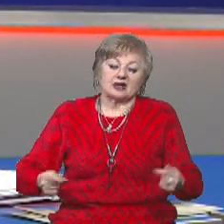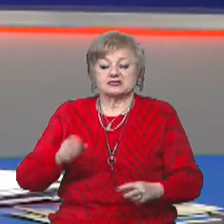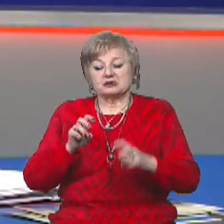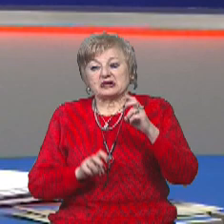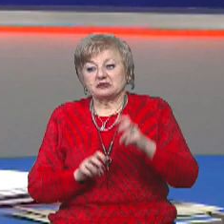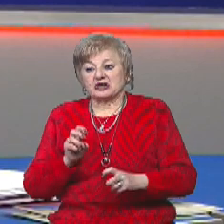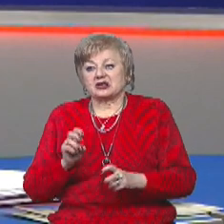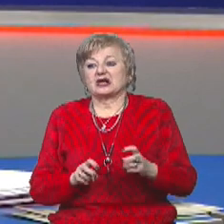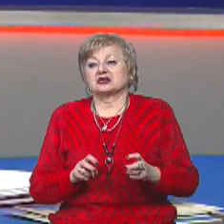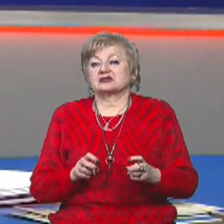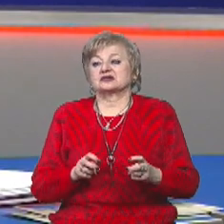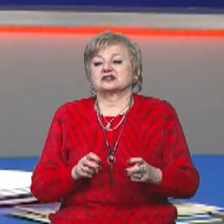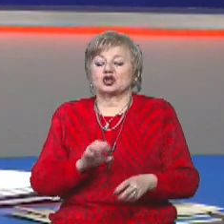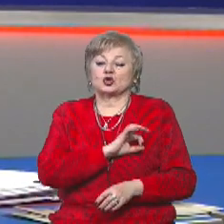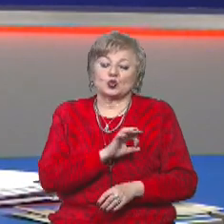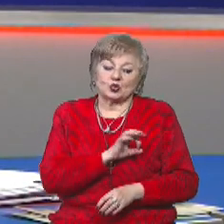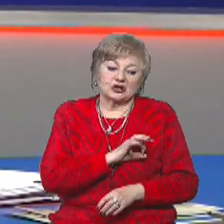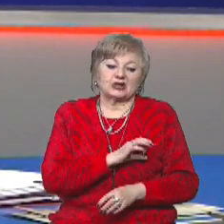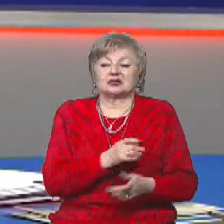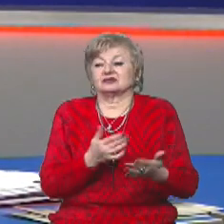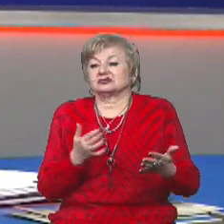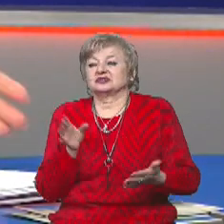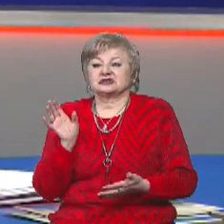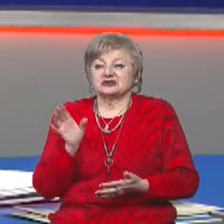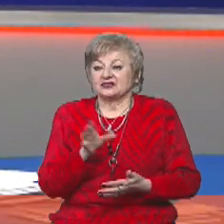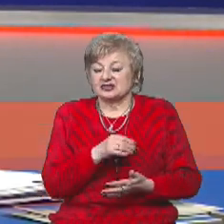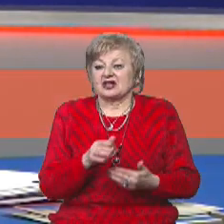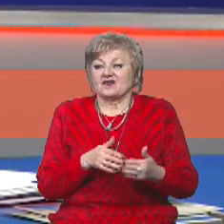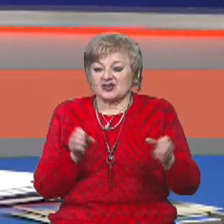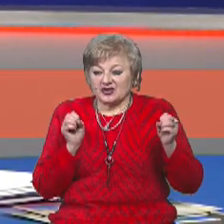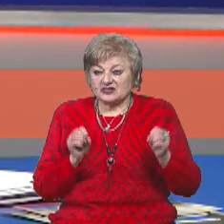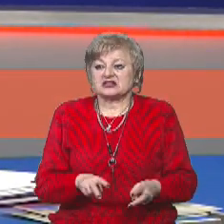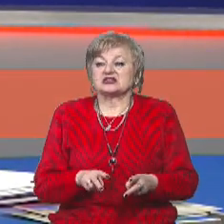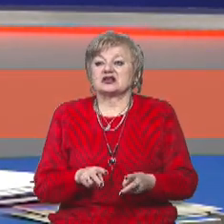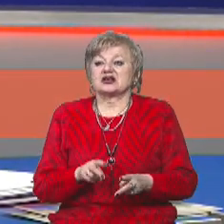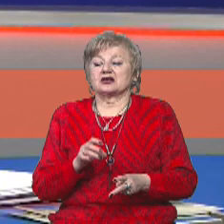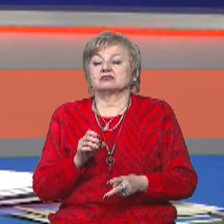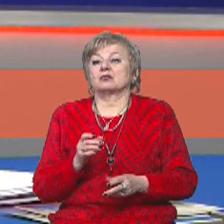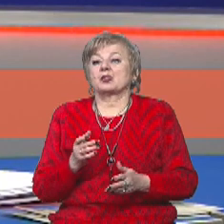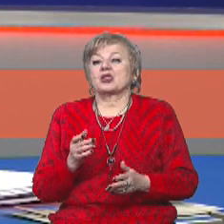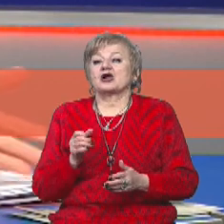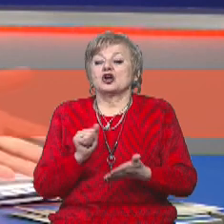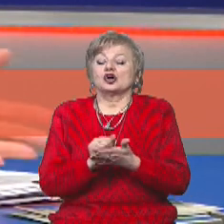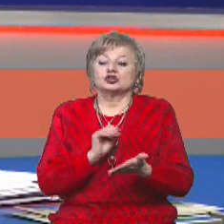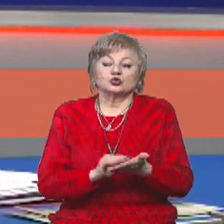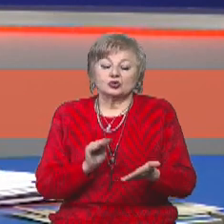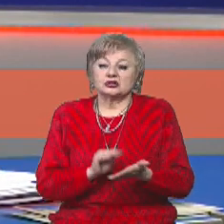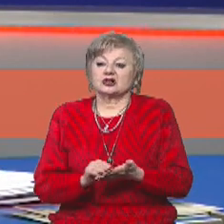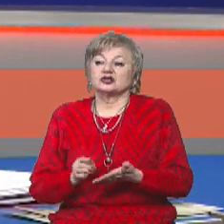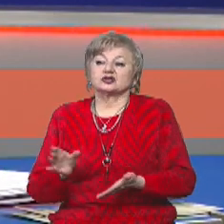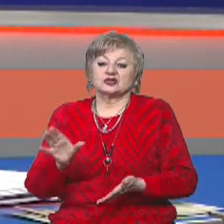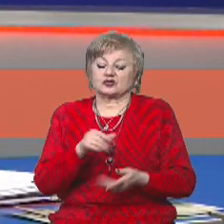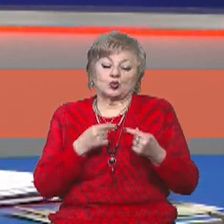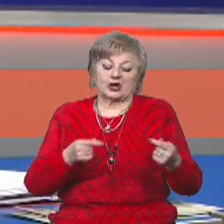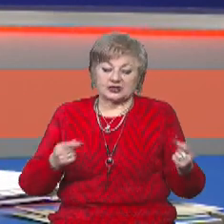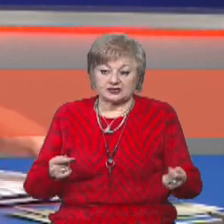підприємці, і юристи, і фахівці. У нас один, і фахівці. Да, і фахівці з екології, і журналісти. У нас дуже